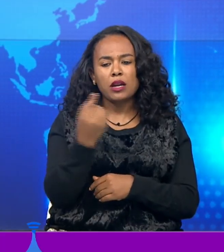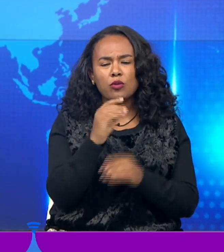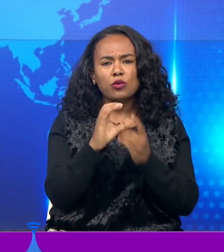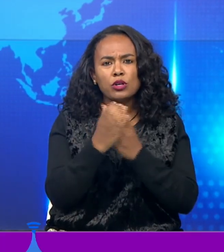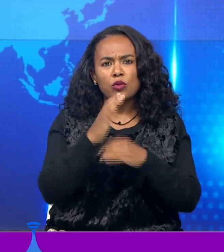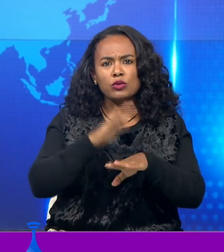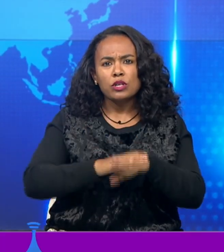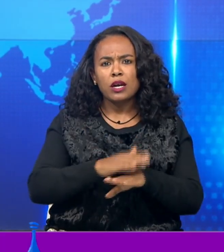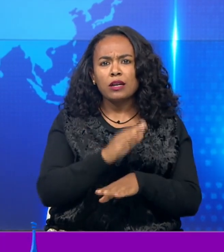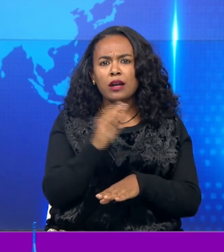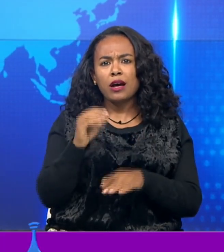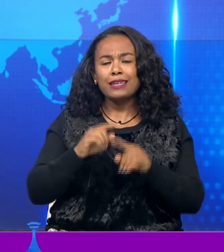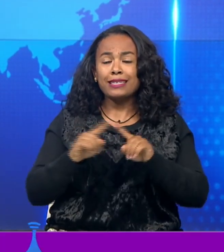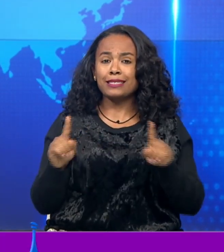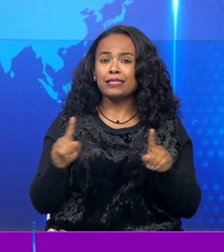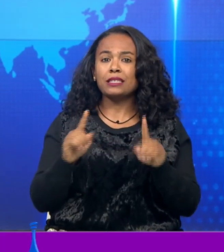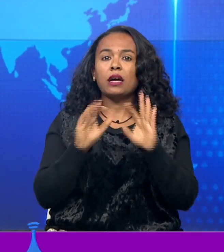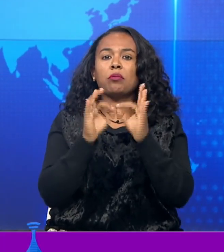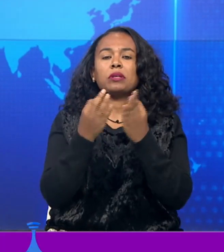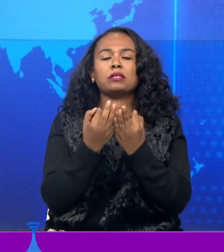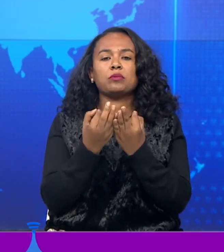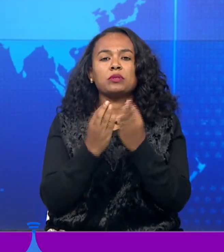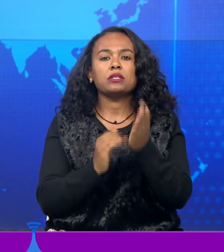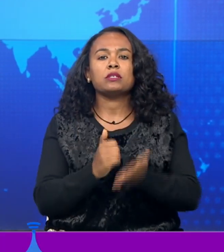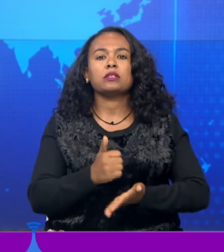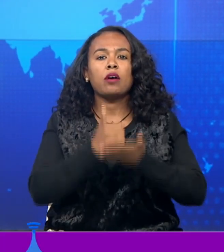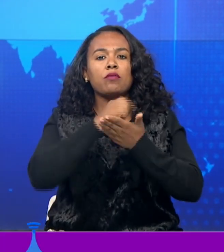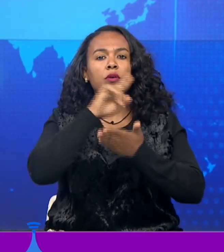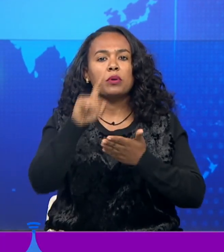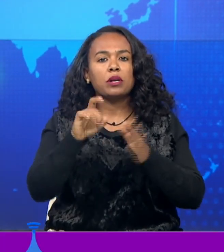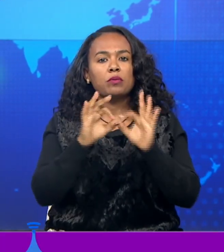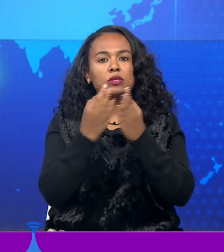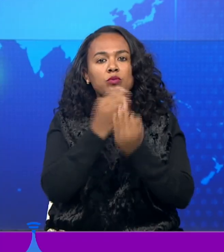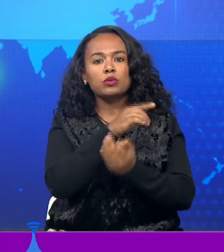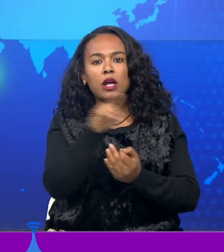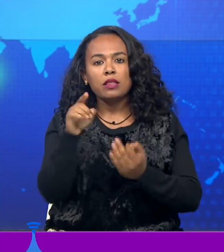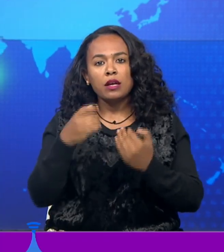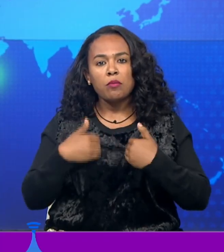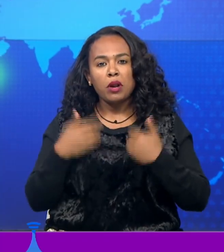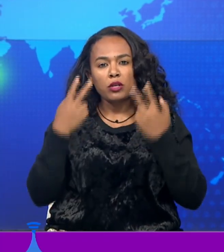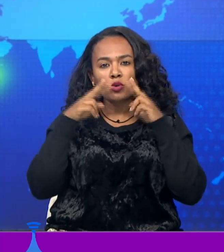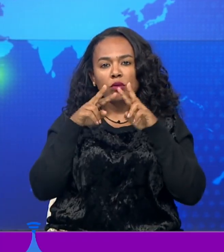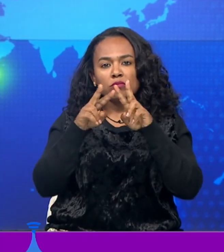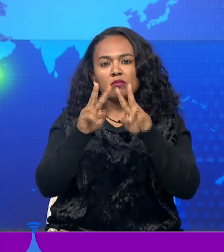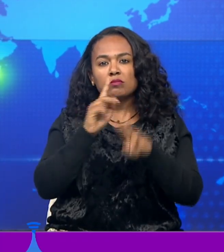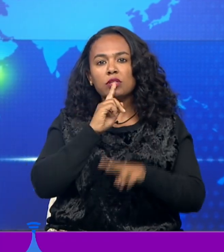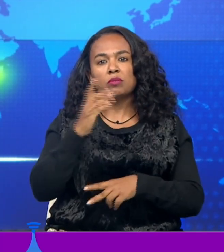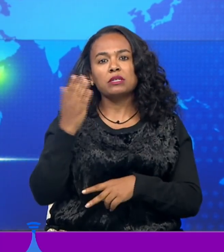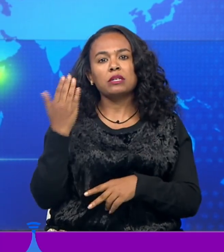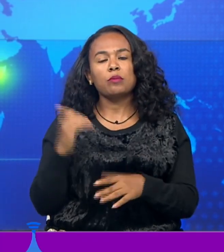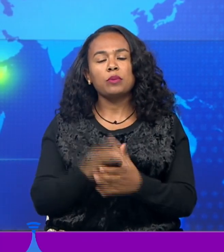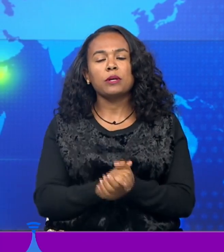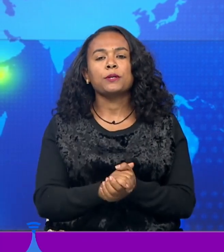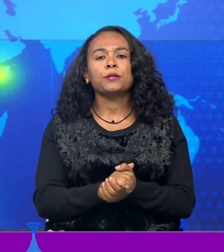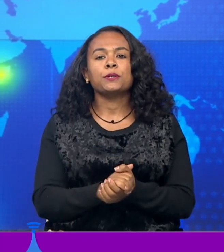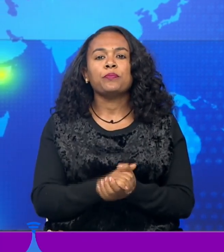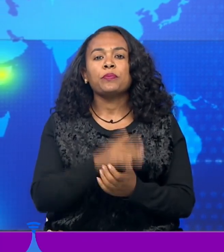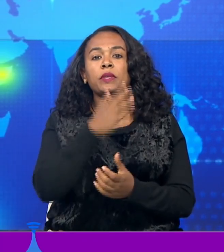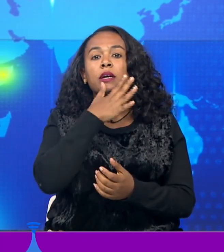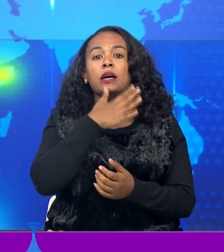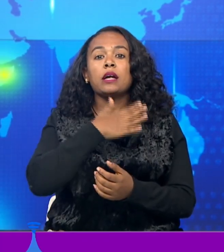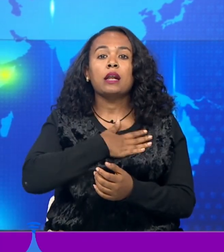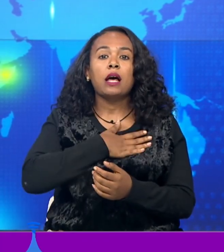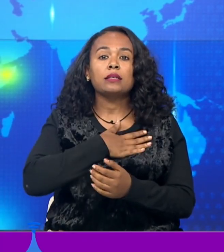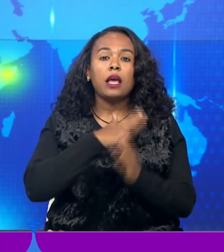ሁኔታዎች ላይና ግን ከቤተሰብስ ድጋፍ ነበር? የቤተሰቦች ላንተ የነበራቸው አመለካከት ምን ይመስል ነበር? የእናቴ